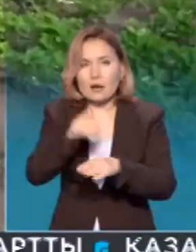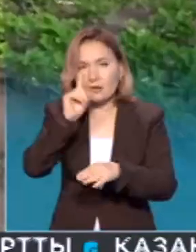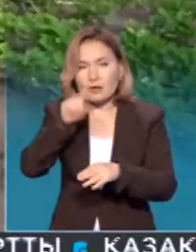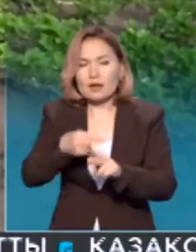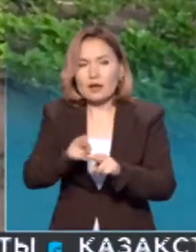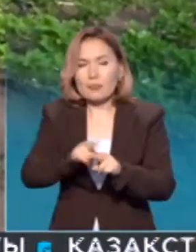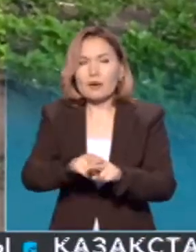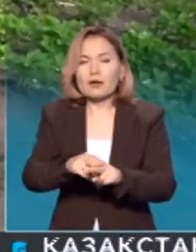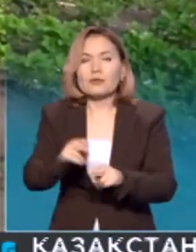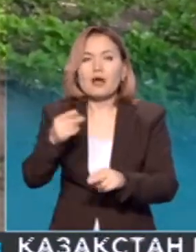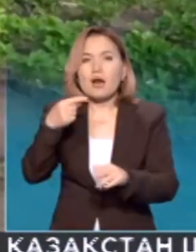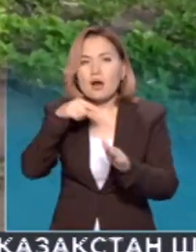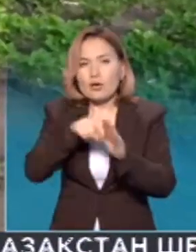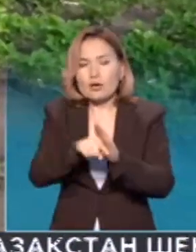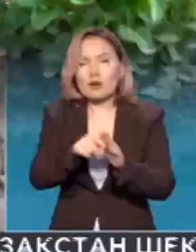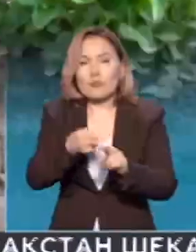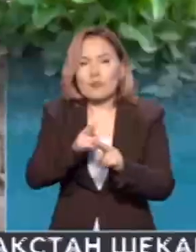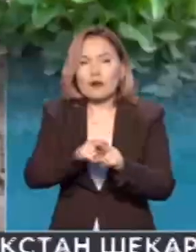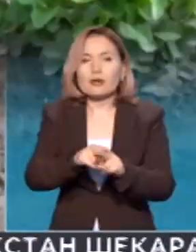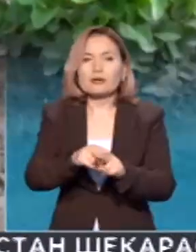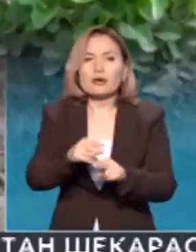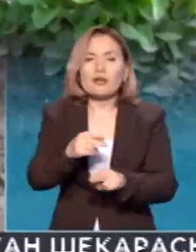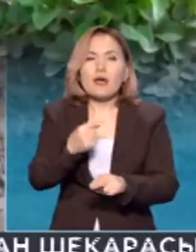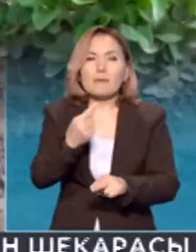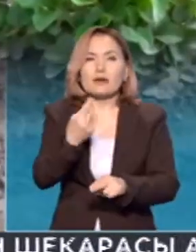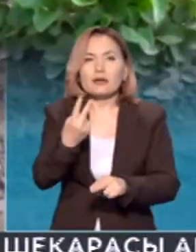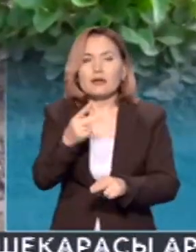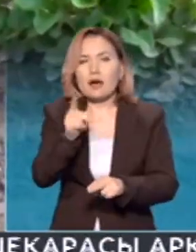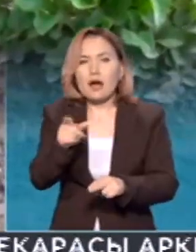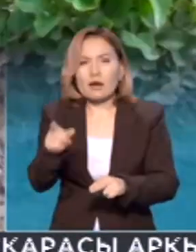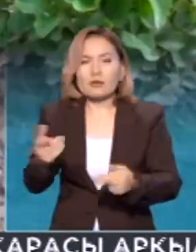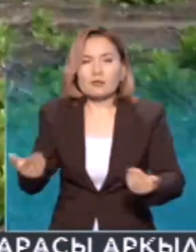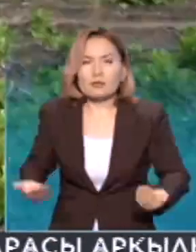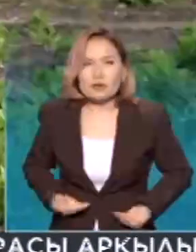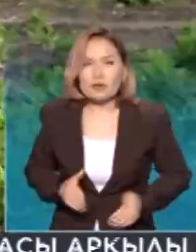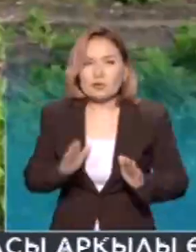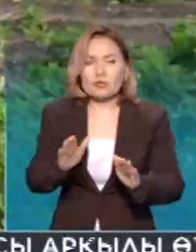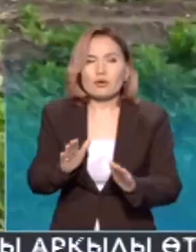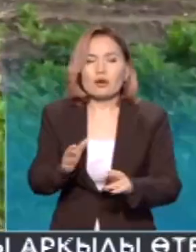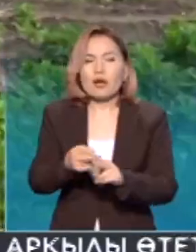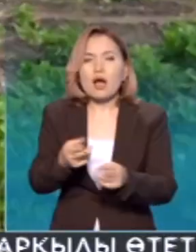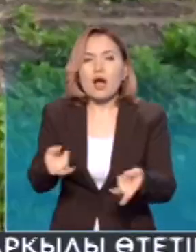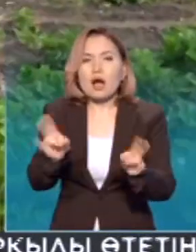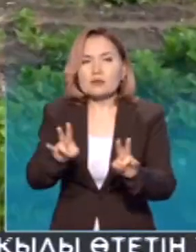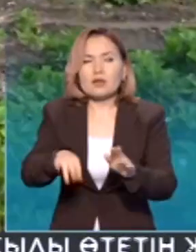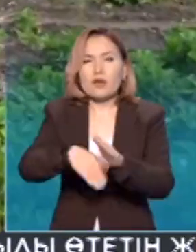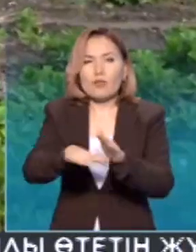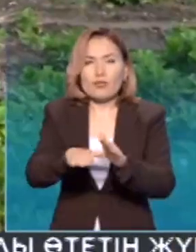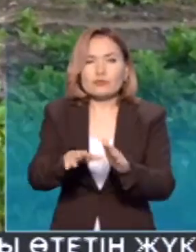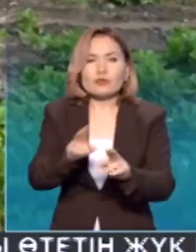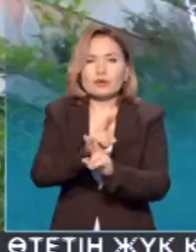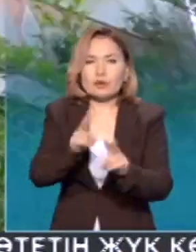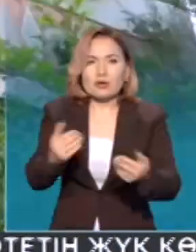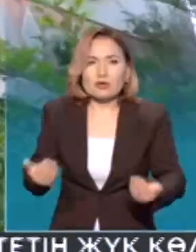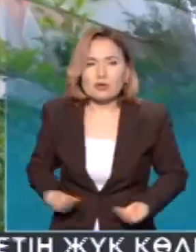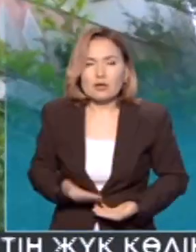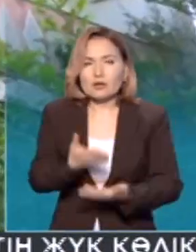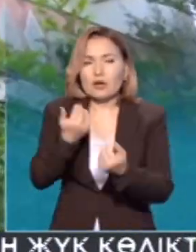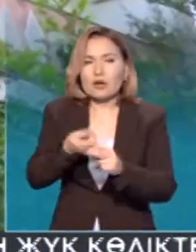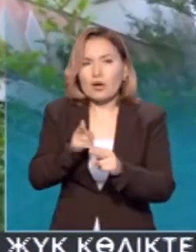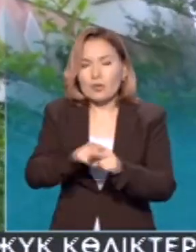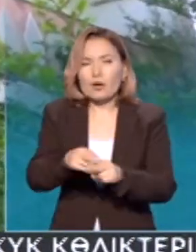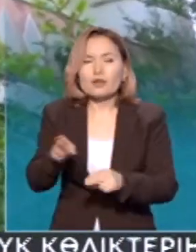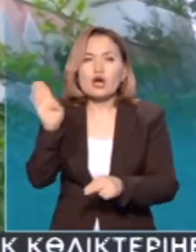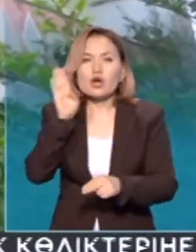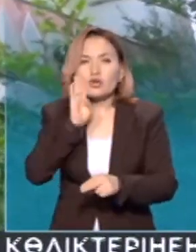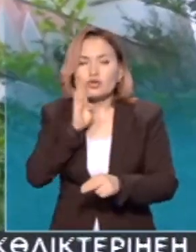бір екілі пәтерде азаматтар өткен ғасырдың 80-ші жылдарынан бері өмір сүріп келе жатқанын айтады. Орталықтандырылған ауыз су, жылу және кәр жүйесі болмаса